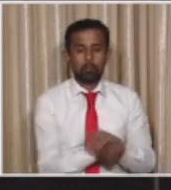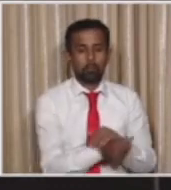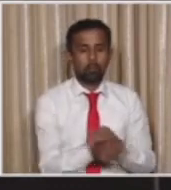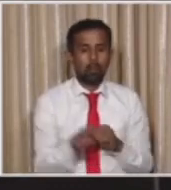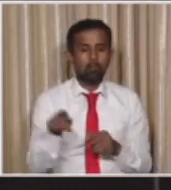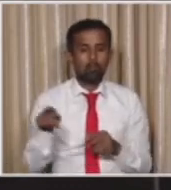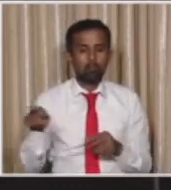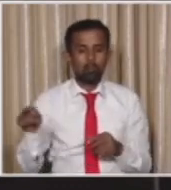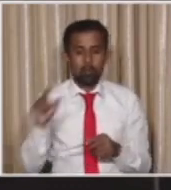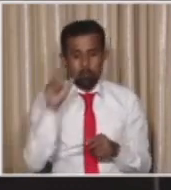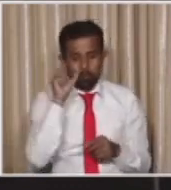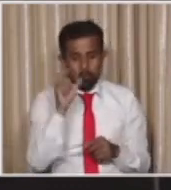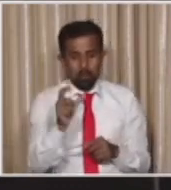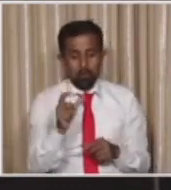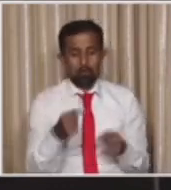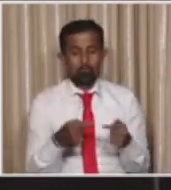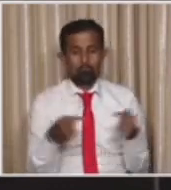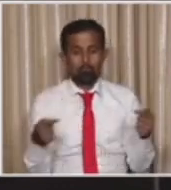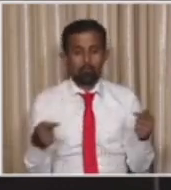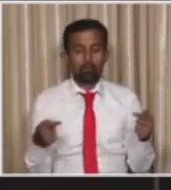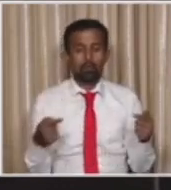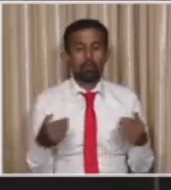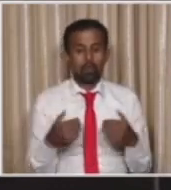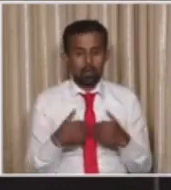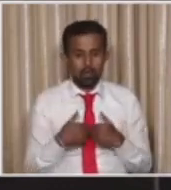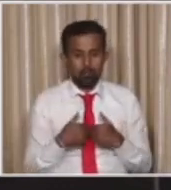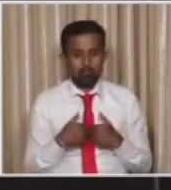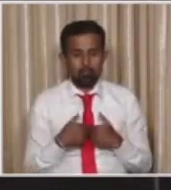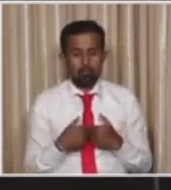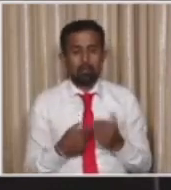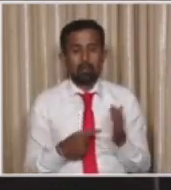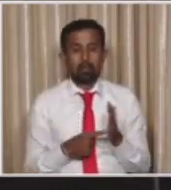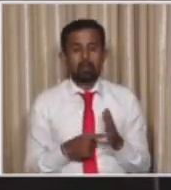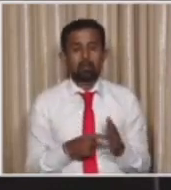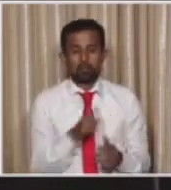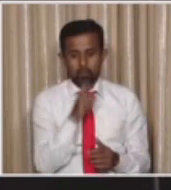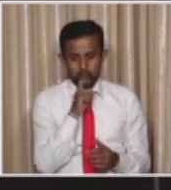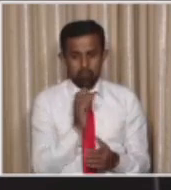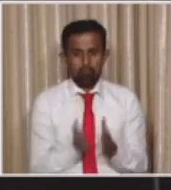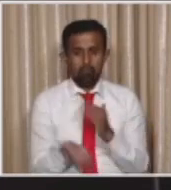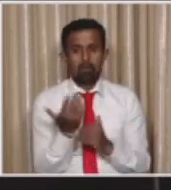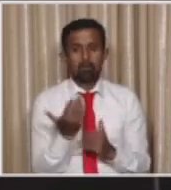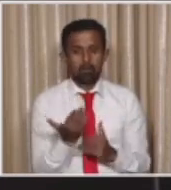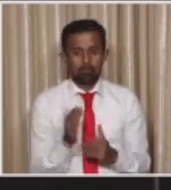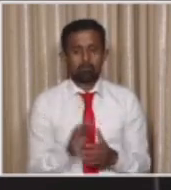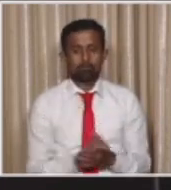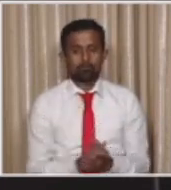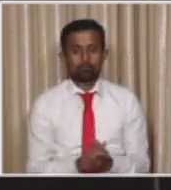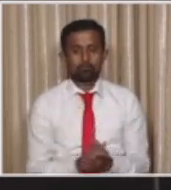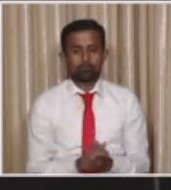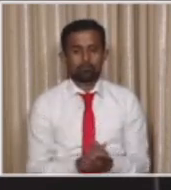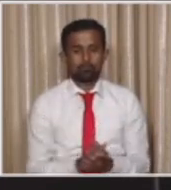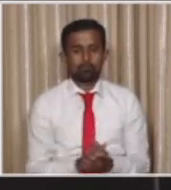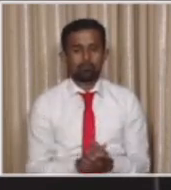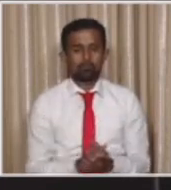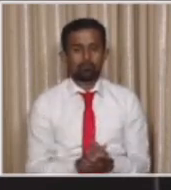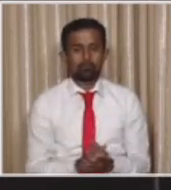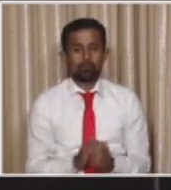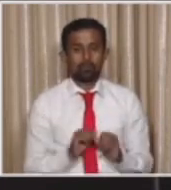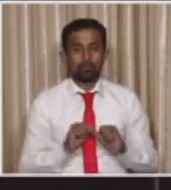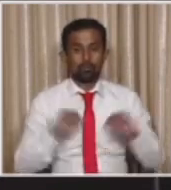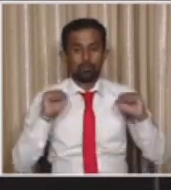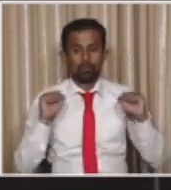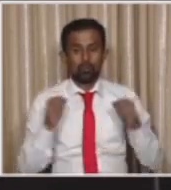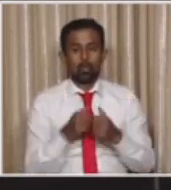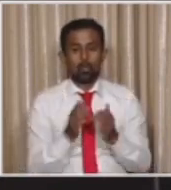අපි බලලා එයට විරුද්ධවත් මං හිතන්නේ අපි ඇක්ෂන් එකක් ගන්න ඕනේ. එමෙ නැත්තම් මේක වැඩක් වෙන්නේ නැහැ. ඒ වගේම තමයි අරගලයේ